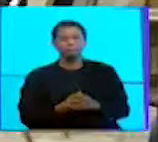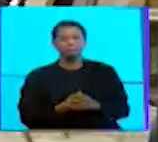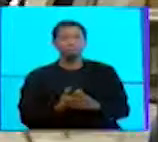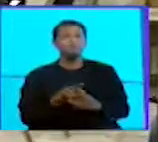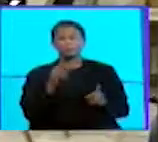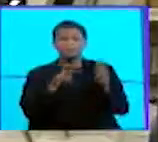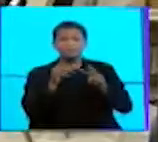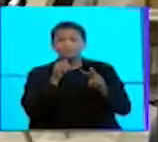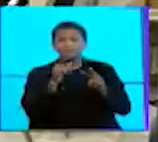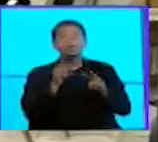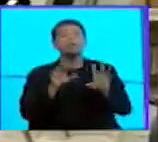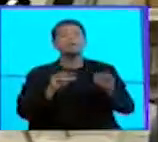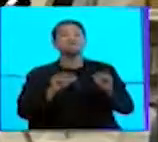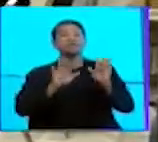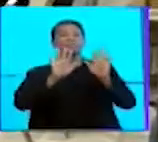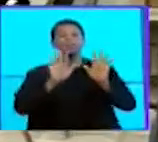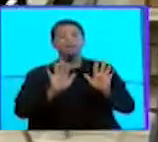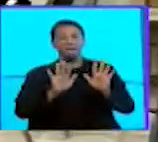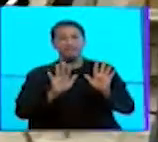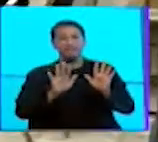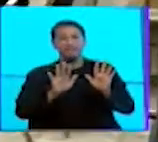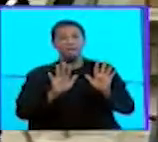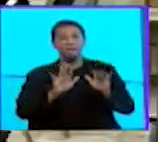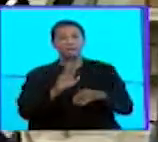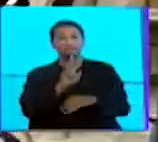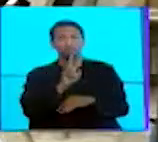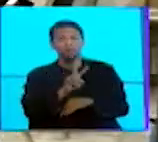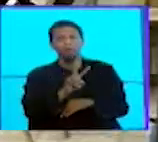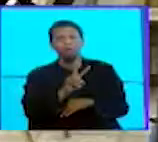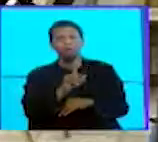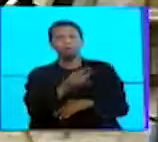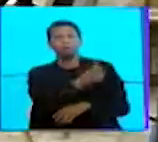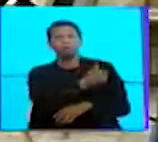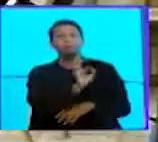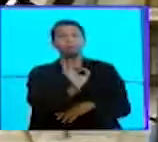dan gelombang kedua. Dari Jakarta, Davi Pratama, Guntur Zulkarnadi, iNews, melaporkan.